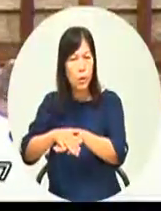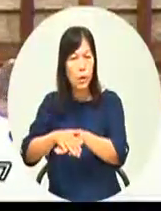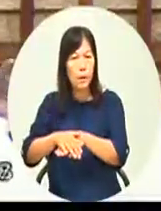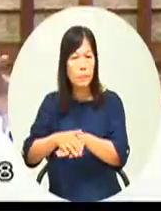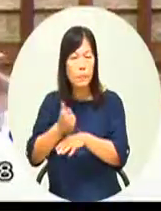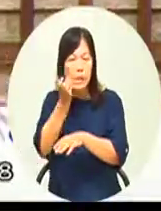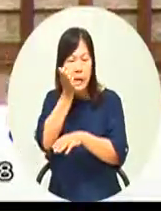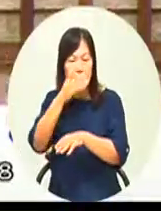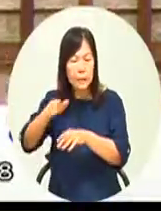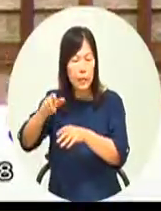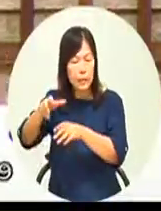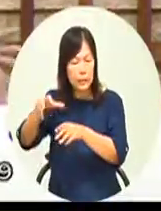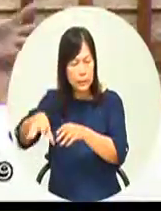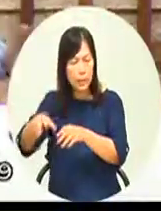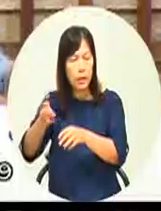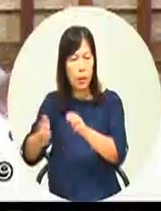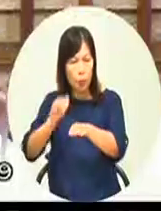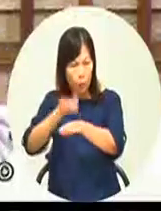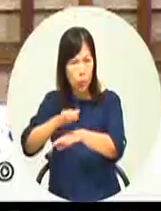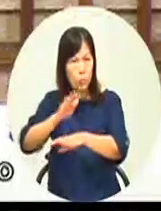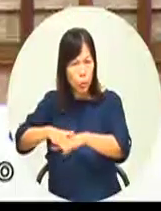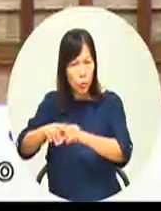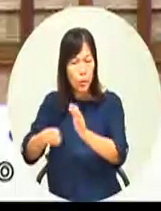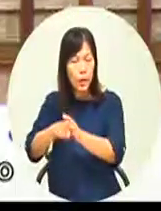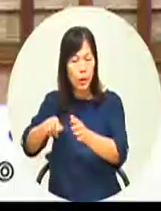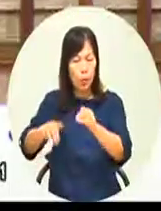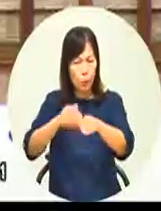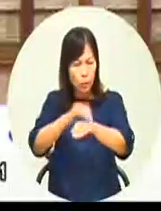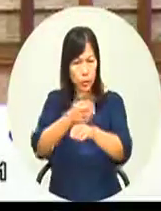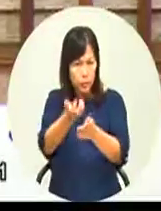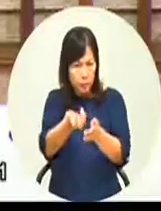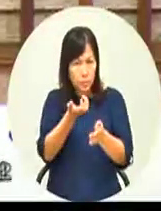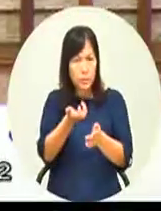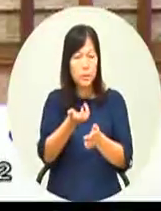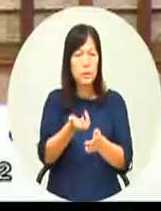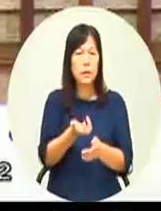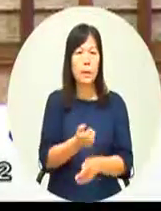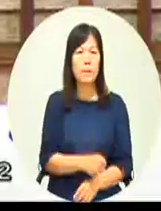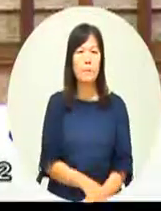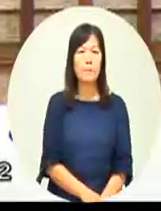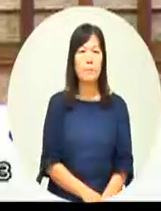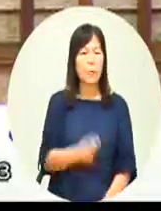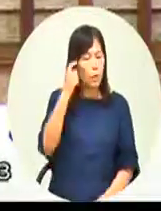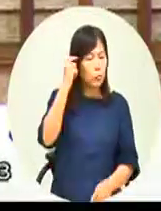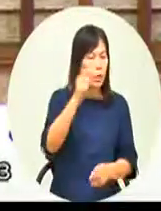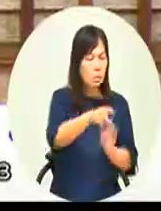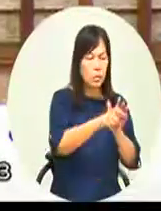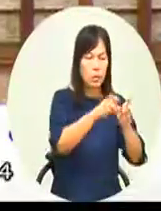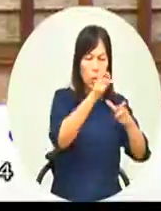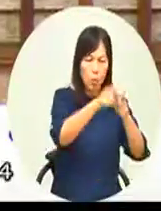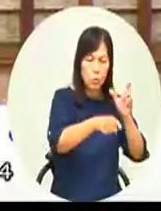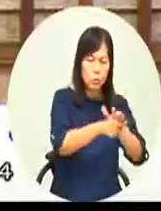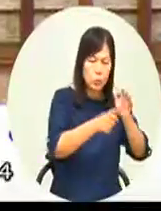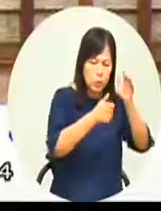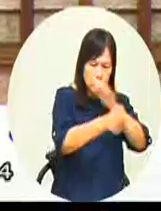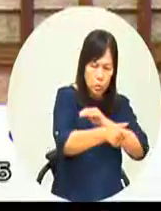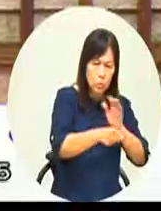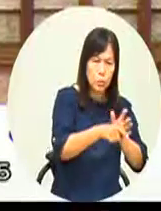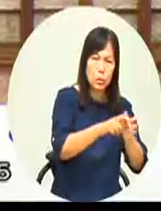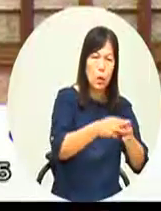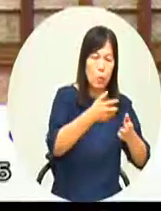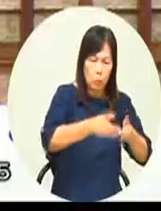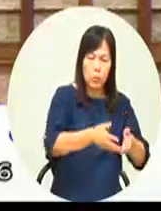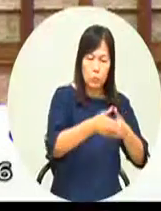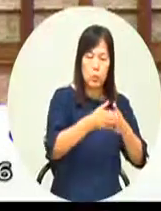站会完成嘛？那冈山站在完成之前、我想开发商的进驻的意愿是很